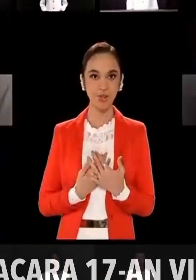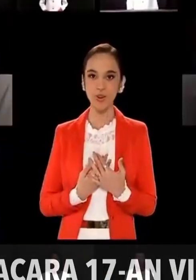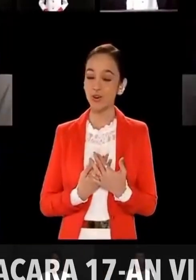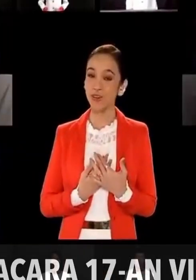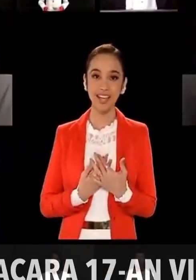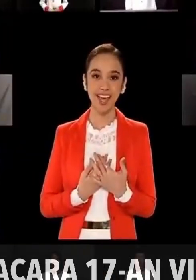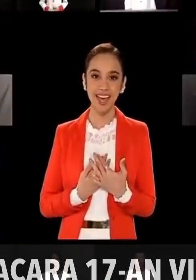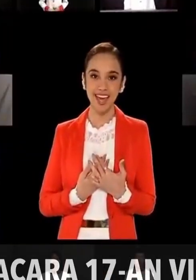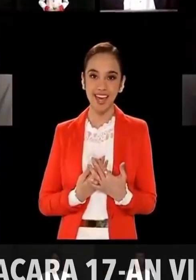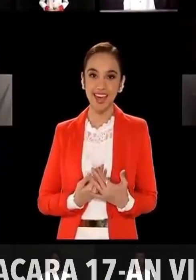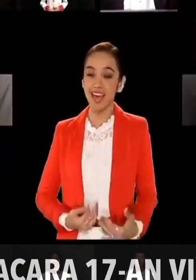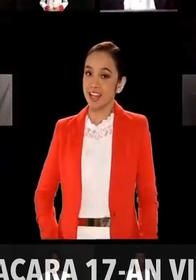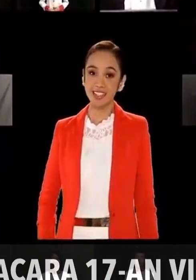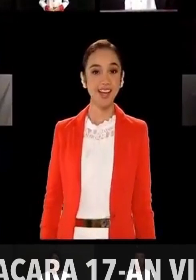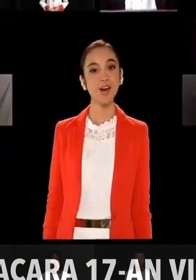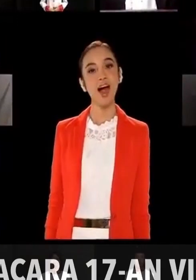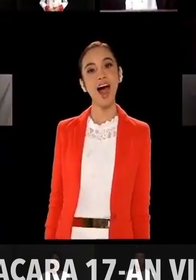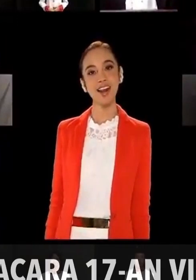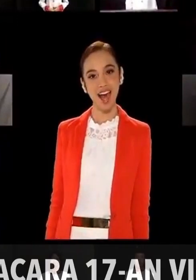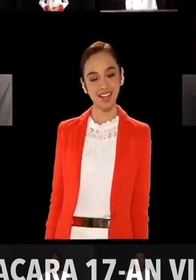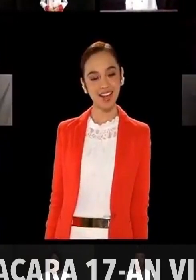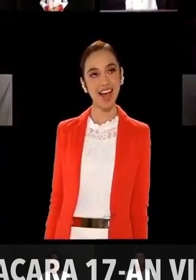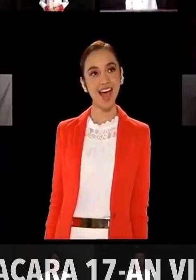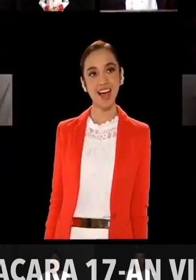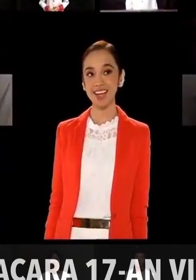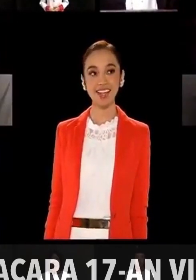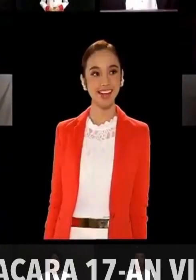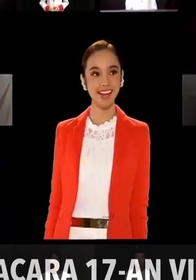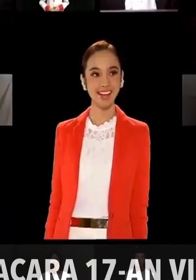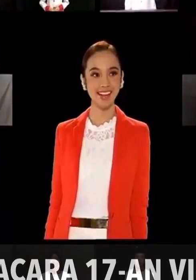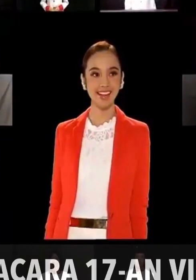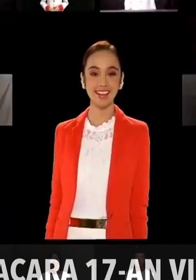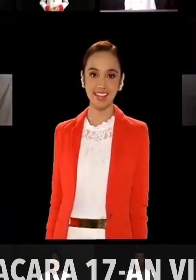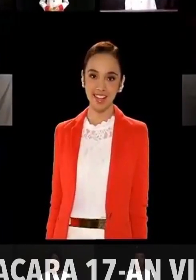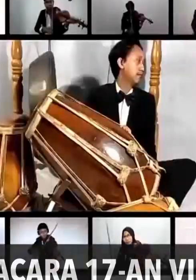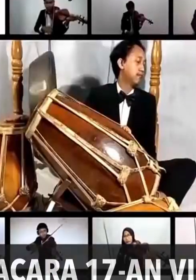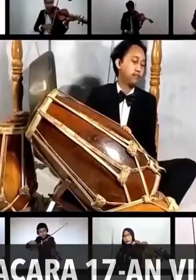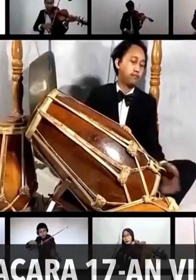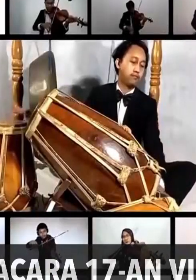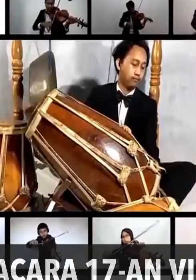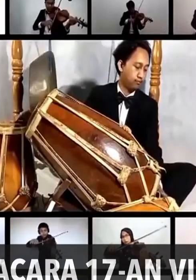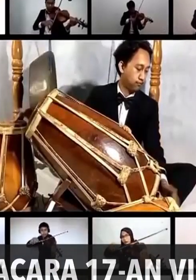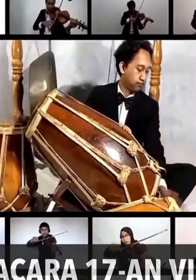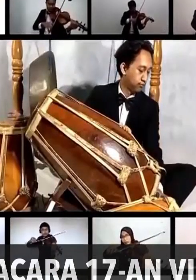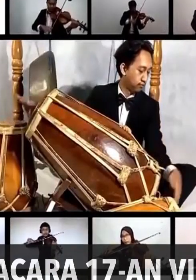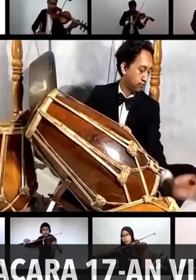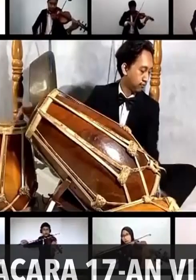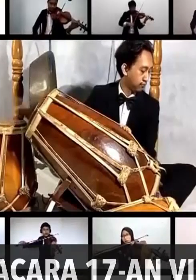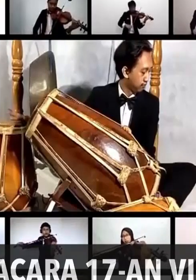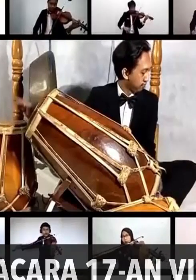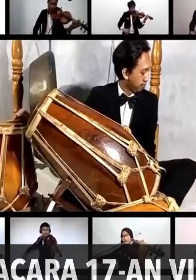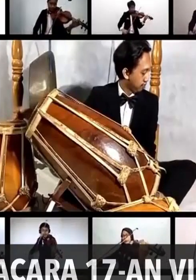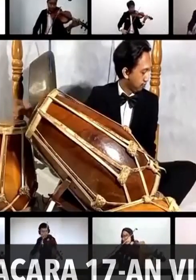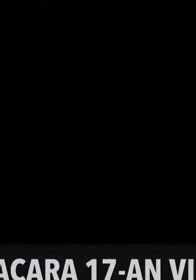Diiringi musik megah ala orkestra oleh Gita Bahana Nusantara, penyanyi jebolan salah satu ajang pencarian bakat ini